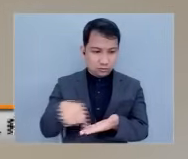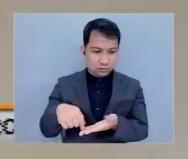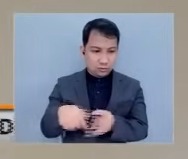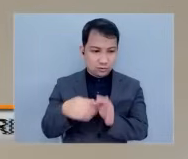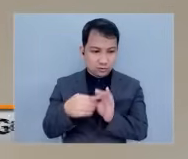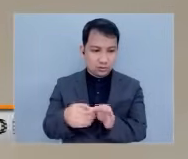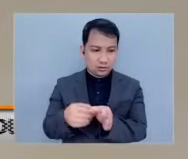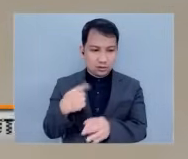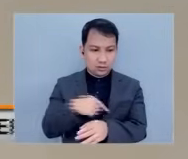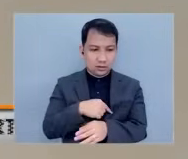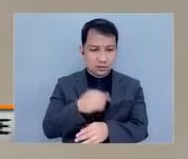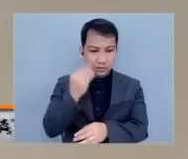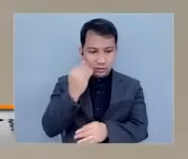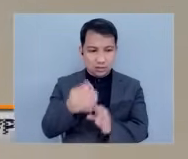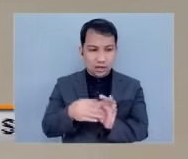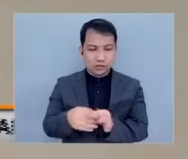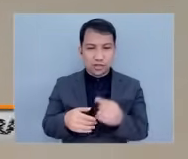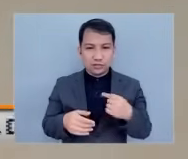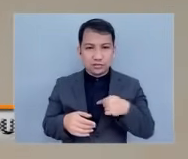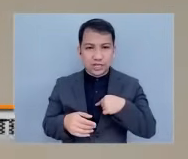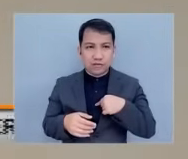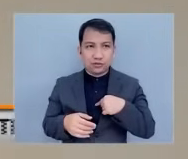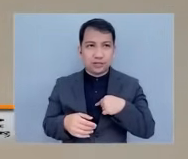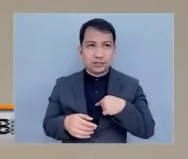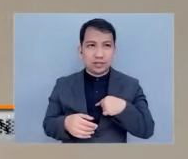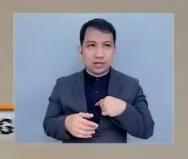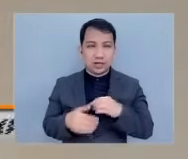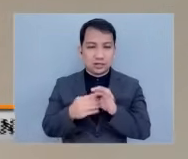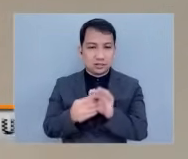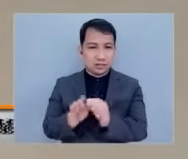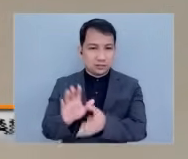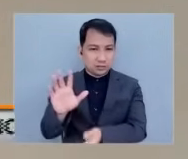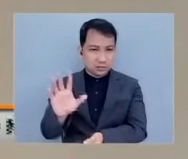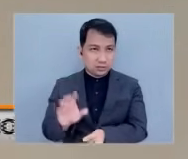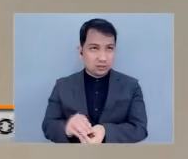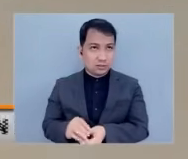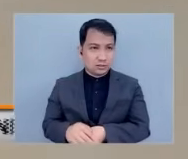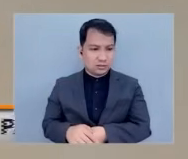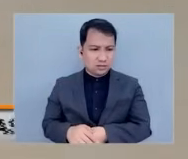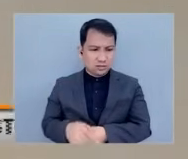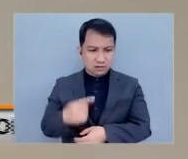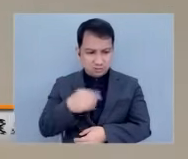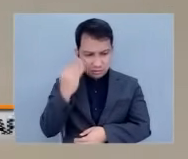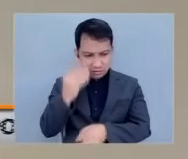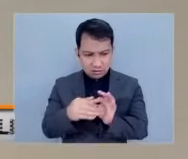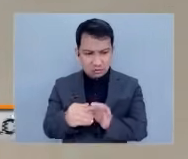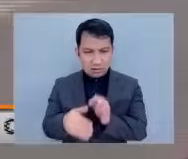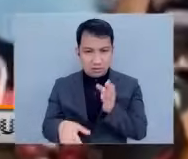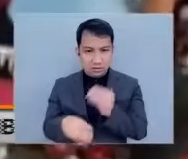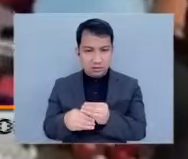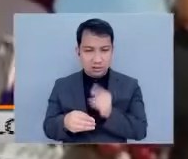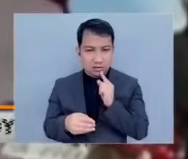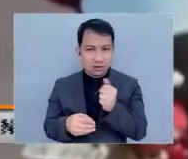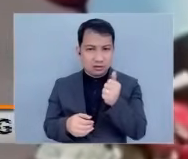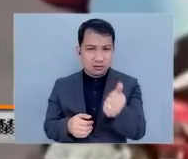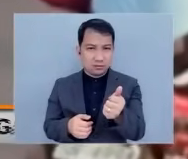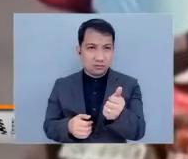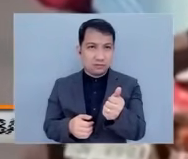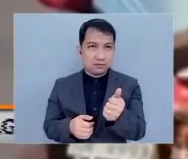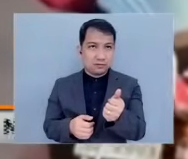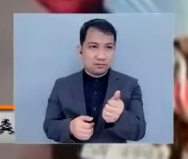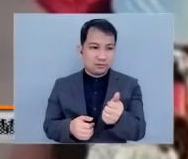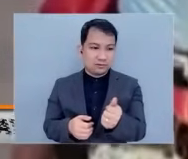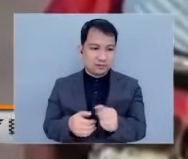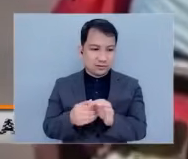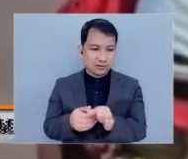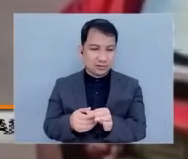papa-appear po sa LTO po yan para magbigay naman ng kanyang salaysay kung bakit na ginawa yun. So that will start the ball running. Posibleng matanggalan